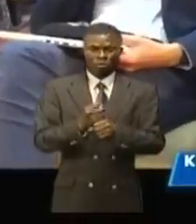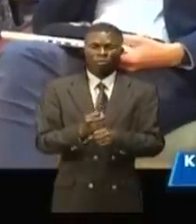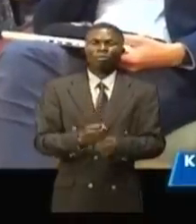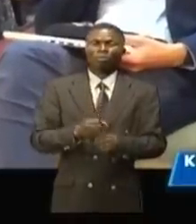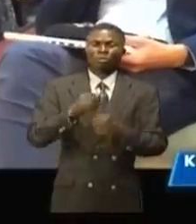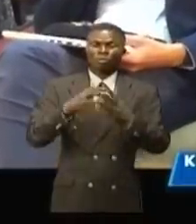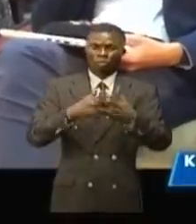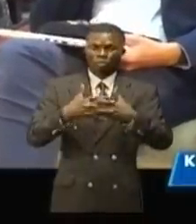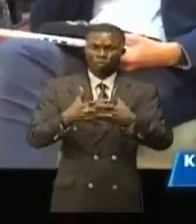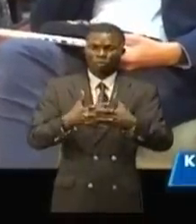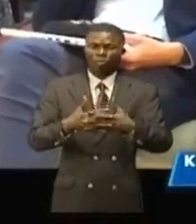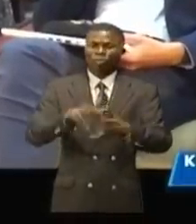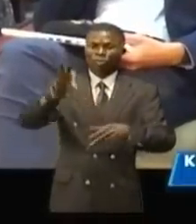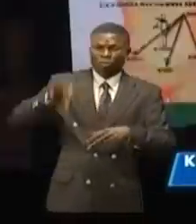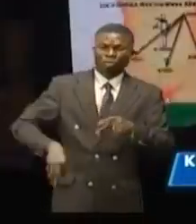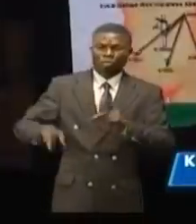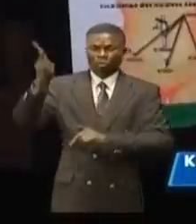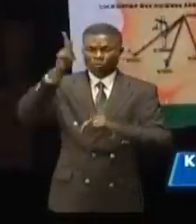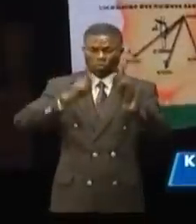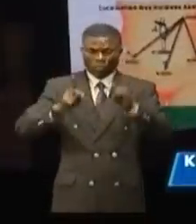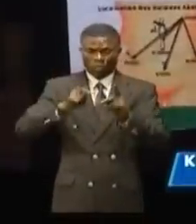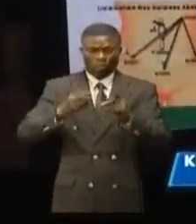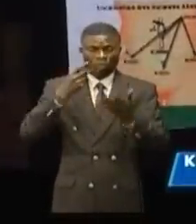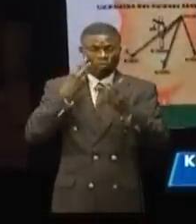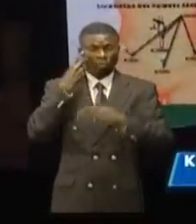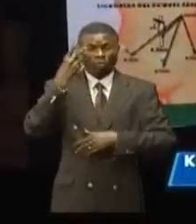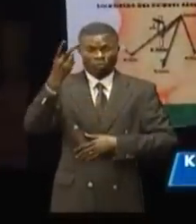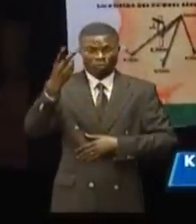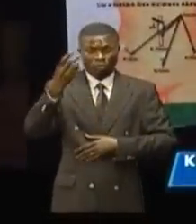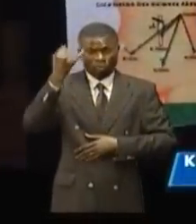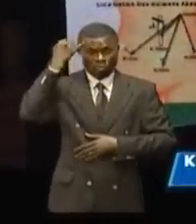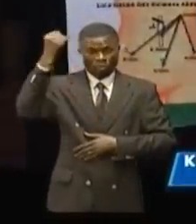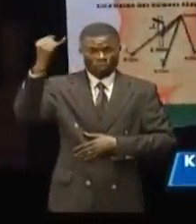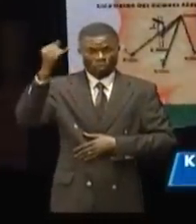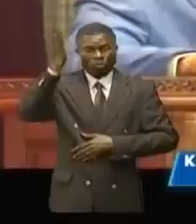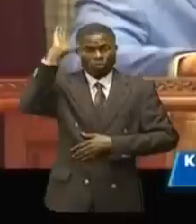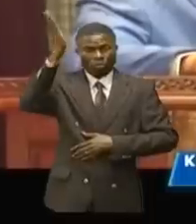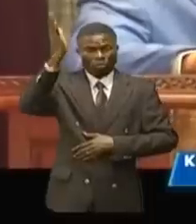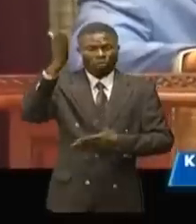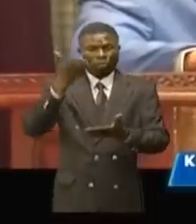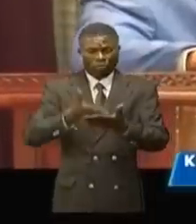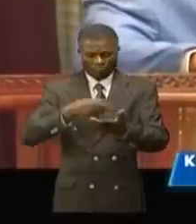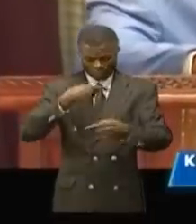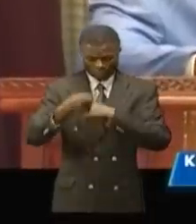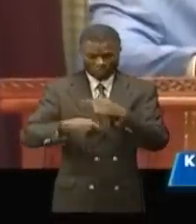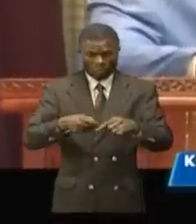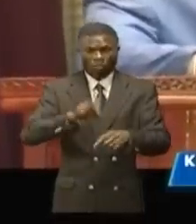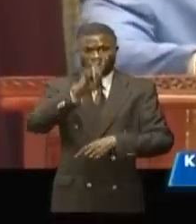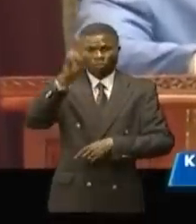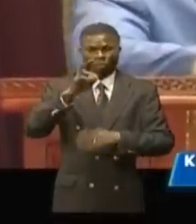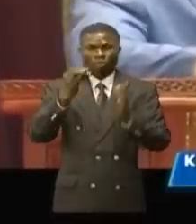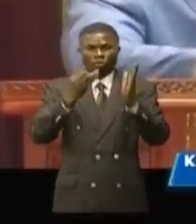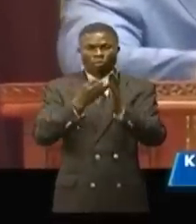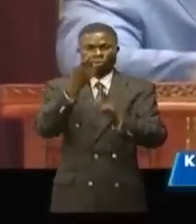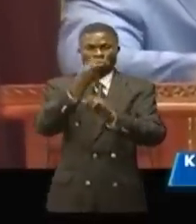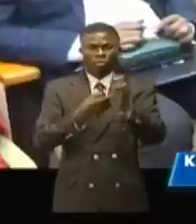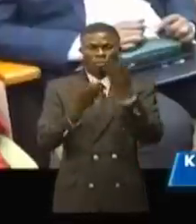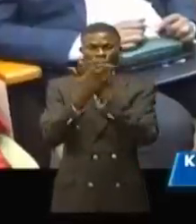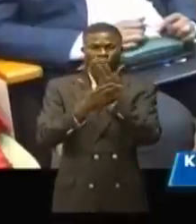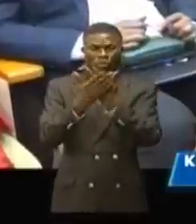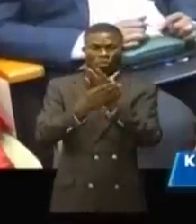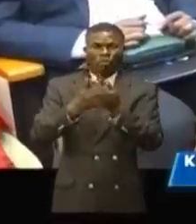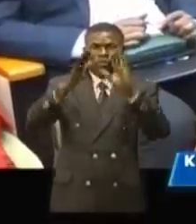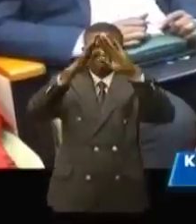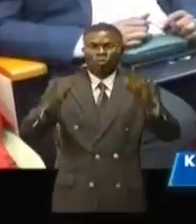bénéfice de la population, c'est la vision des initiateurs de ce congrès qui a ouvert ses portes ce vendredi 7 juillet au Palais du